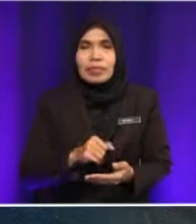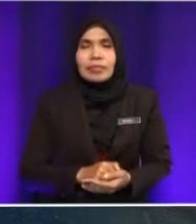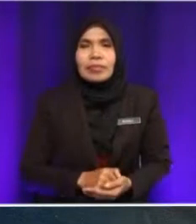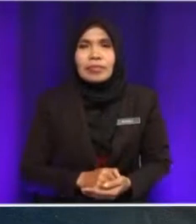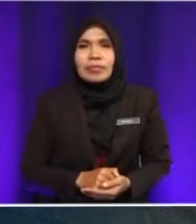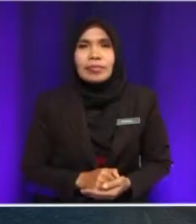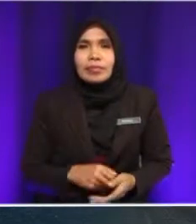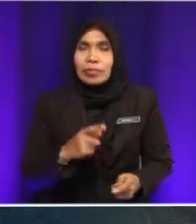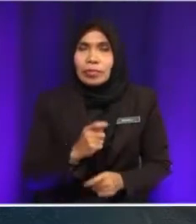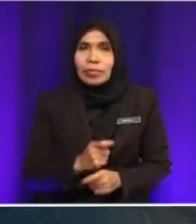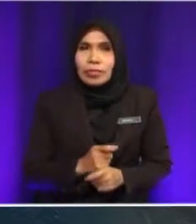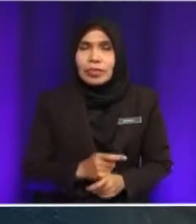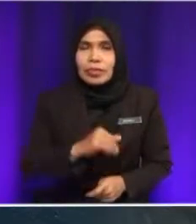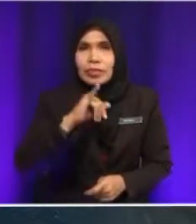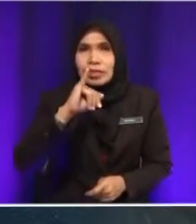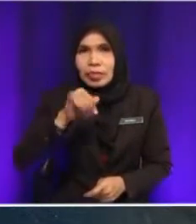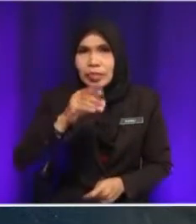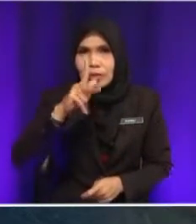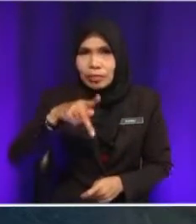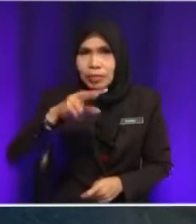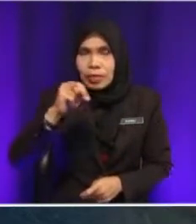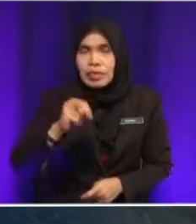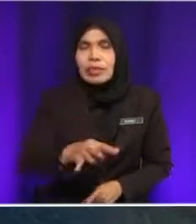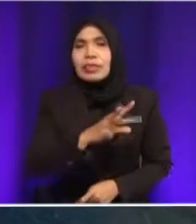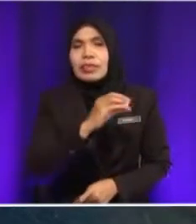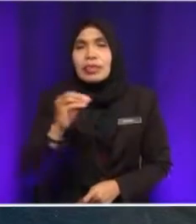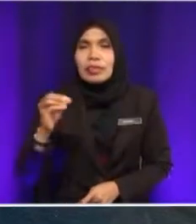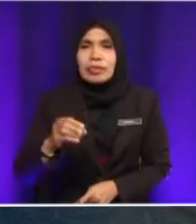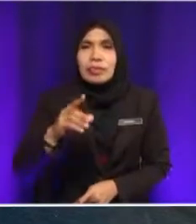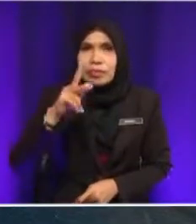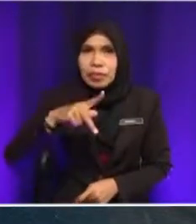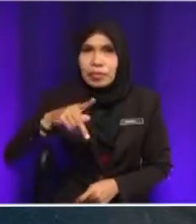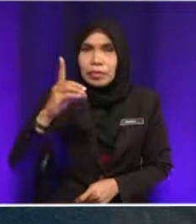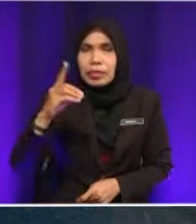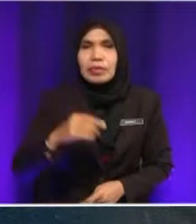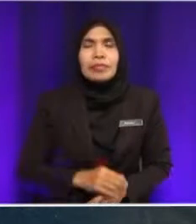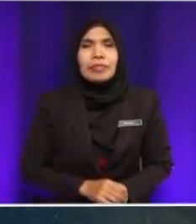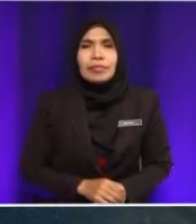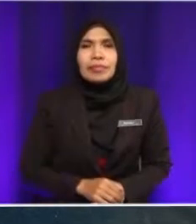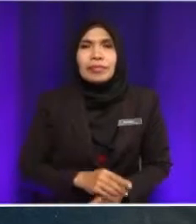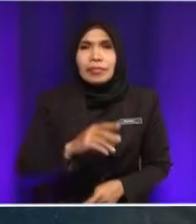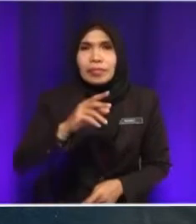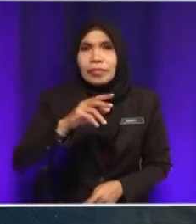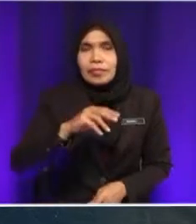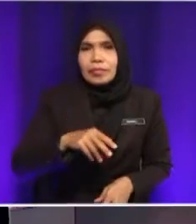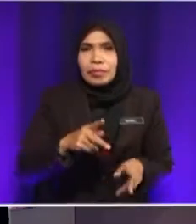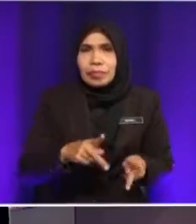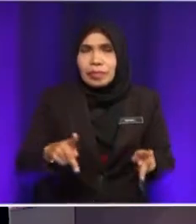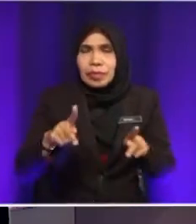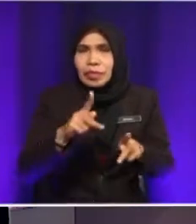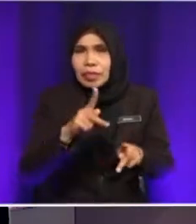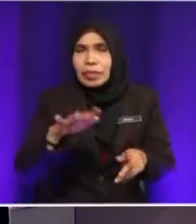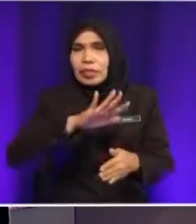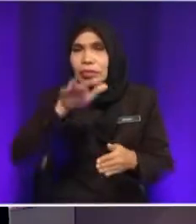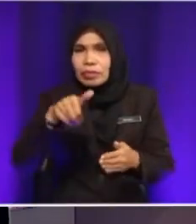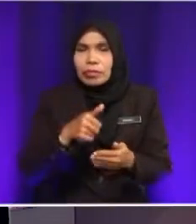ppd-nya dana juga memastikan semua sekolah boleh atau dahulu